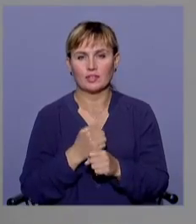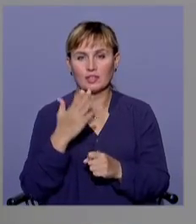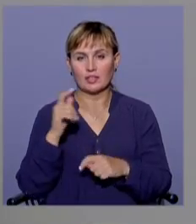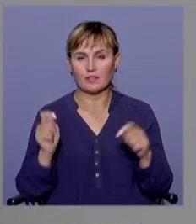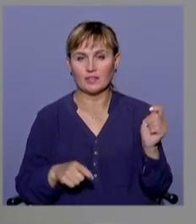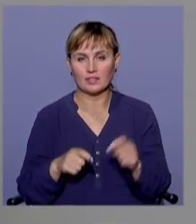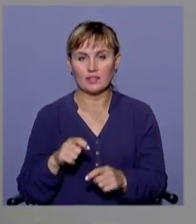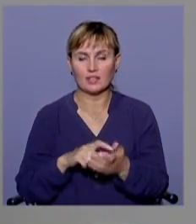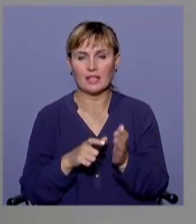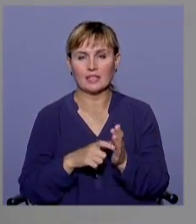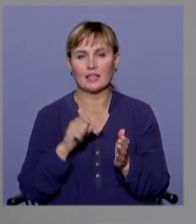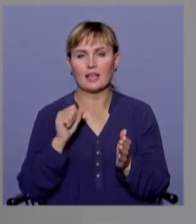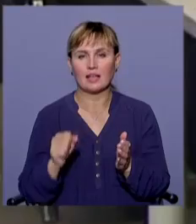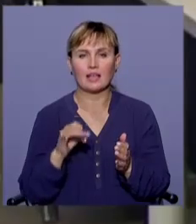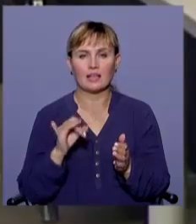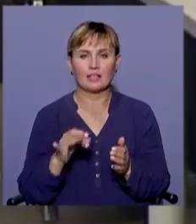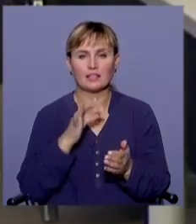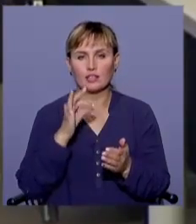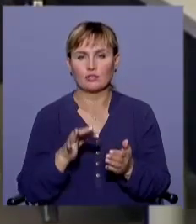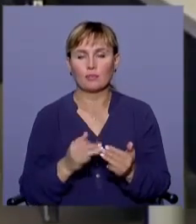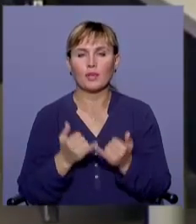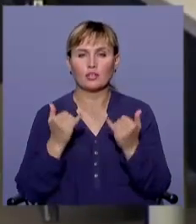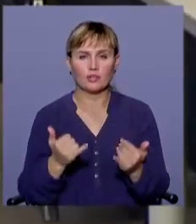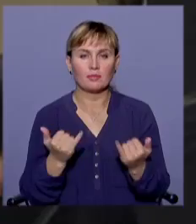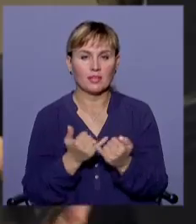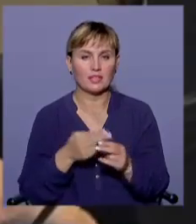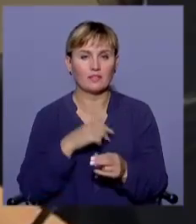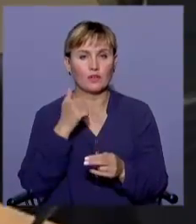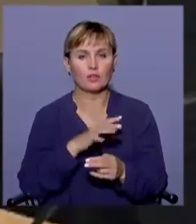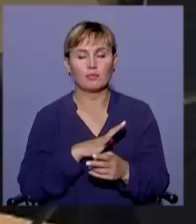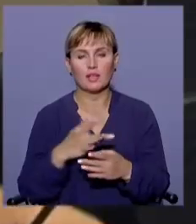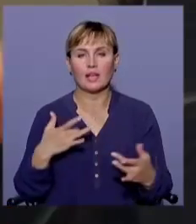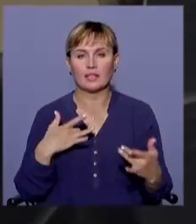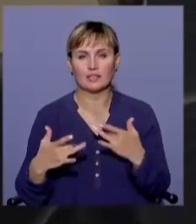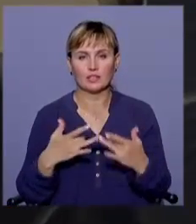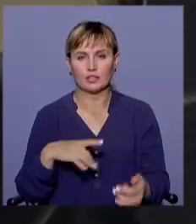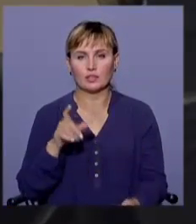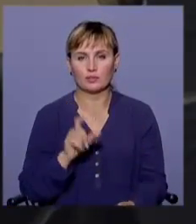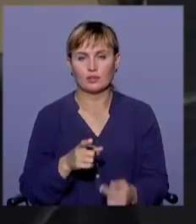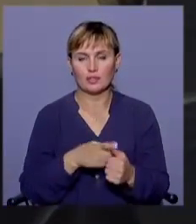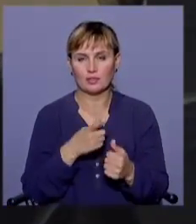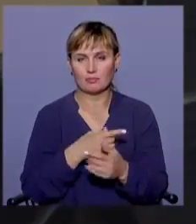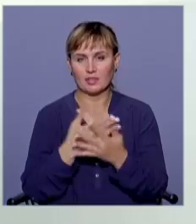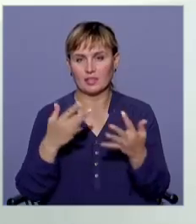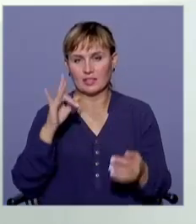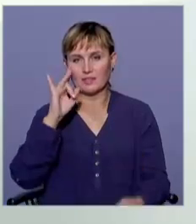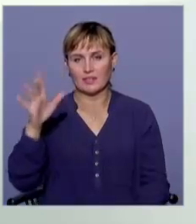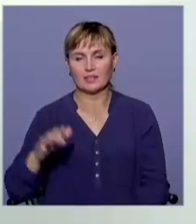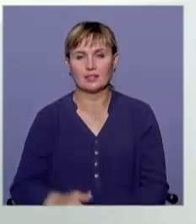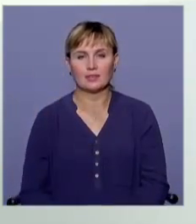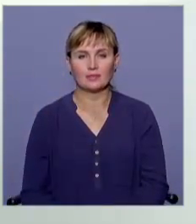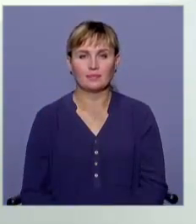кинофестивалей класса А. Кстати, почетными гостями этого года стали актер Венсан Кассель и режиссер Эмир